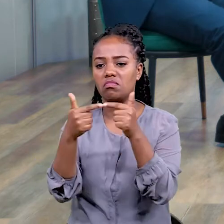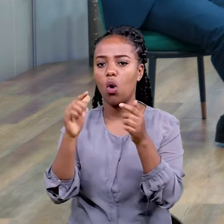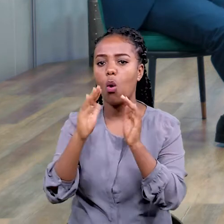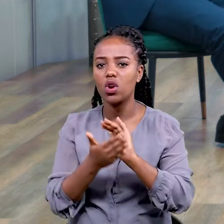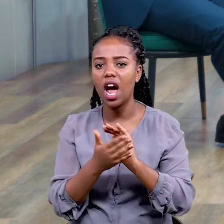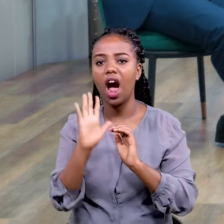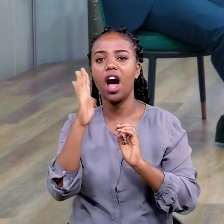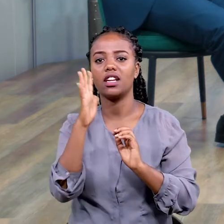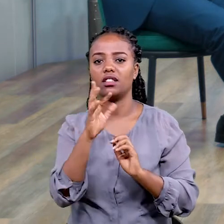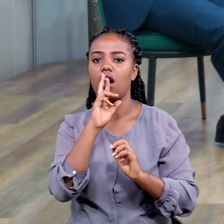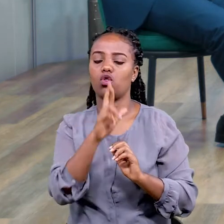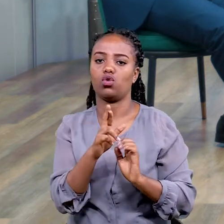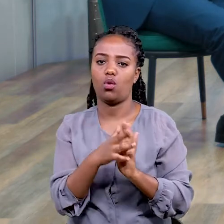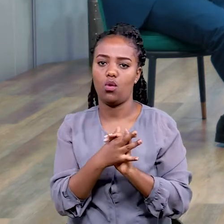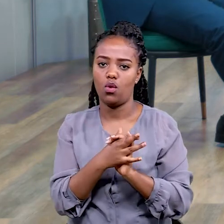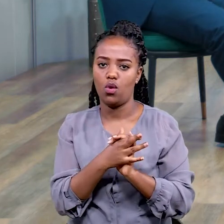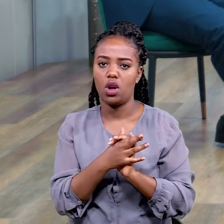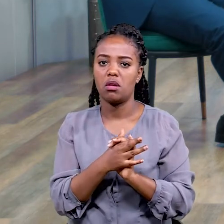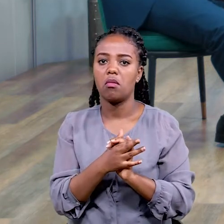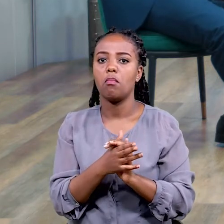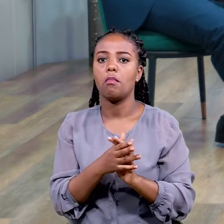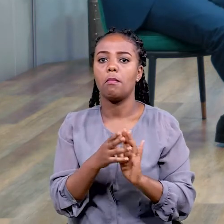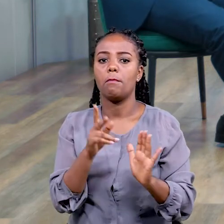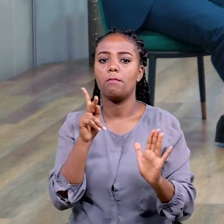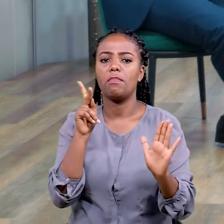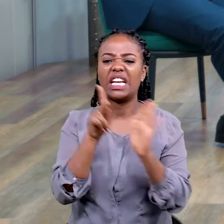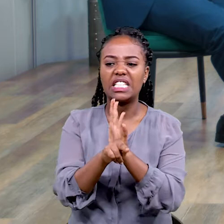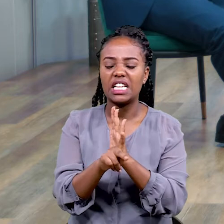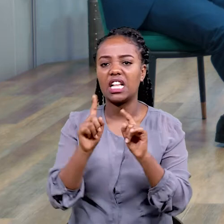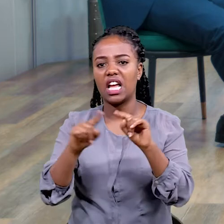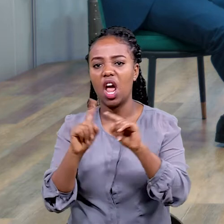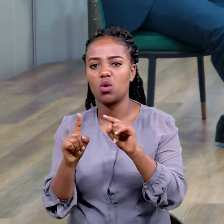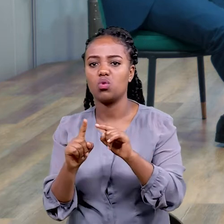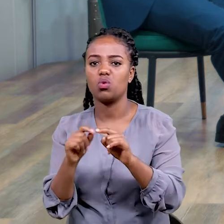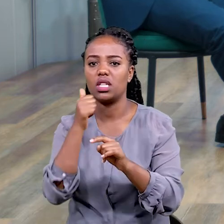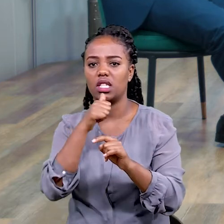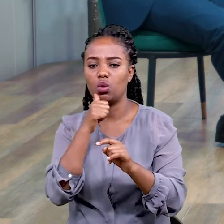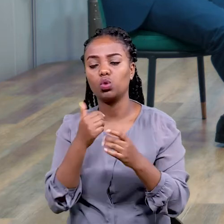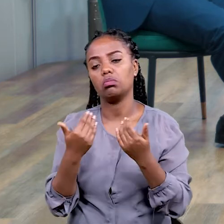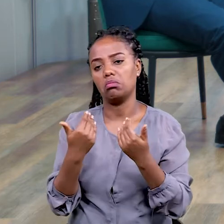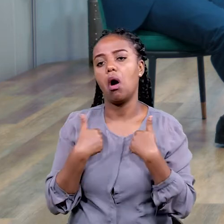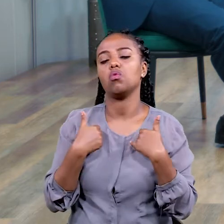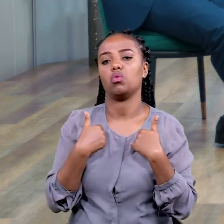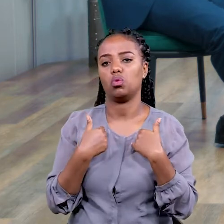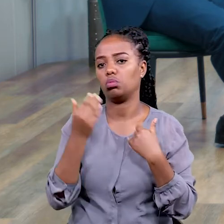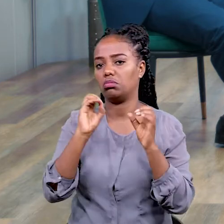የሆነ አይነቶች ናቸው። በግድያ የታሰሩ ሴቶች ምናምኖች ግን እንዳሉ ምንም ጥርጥር የለውም።